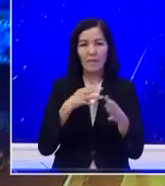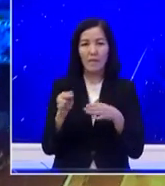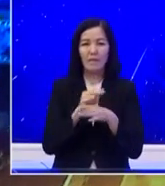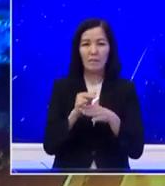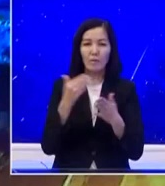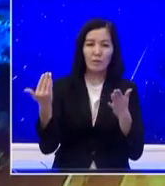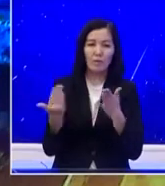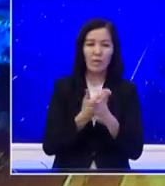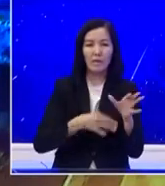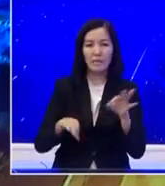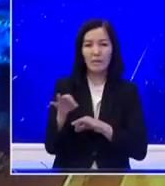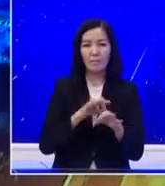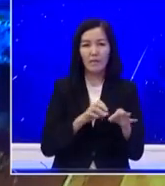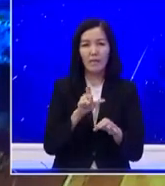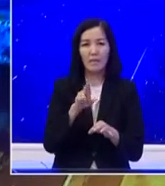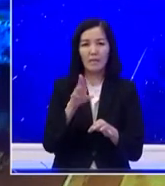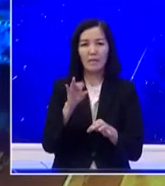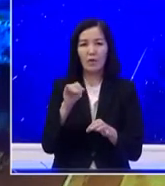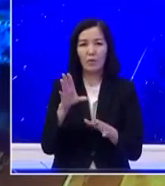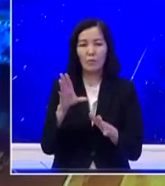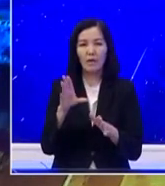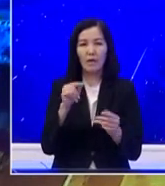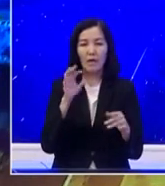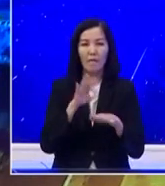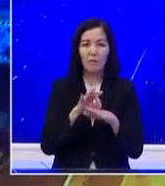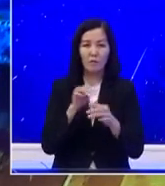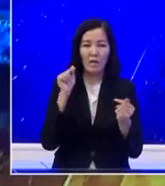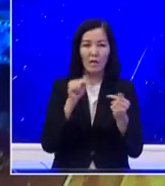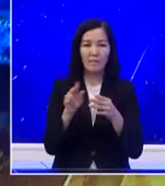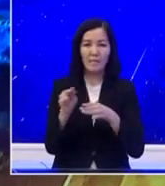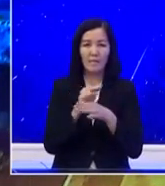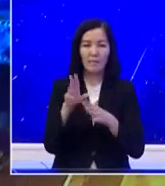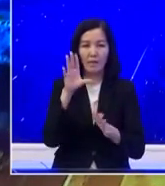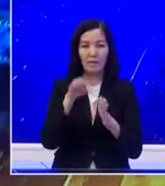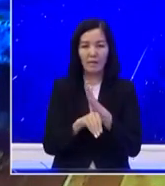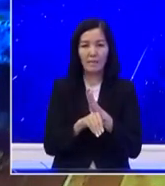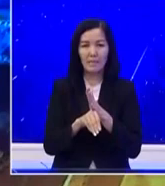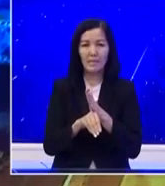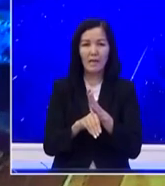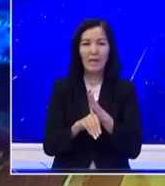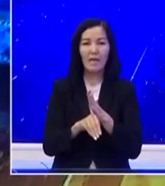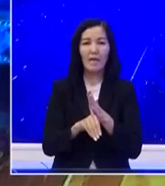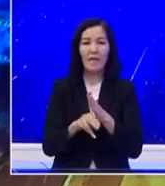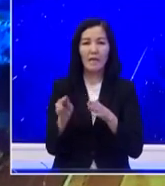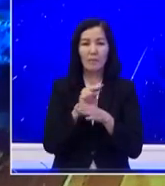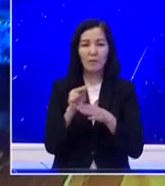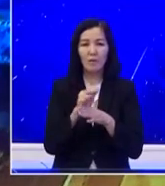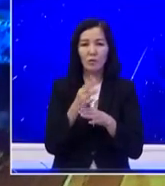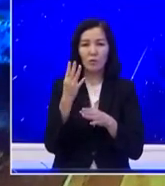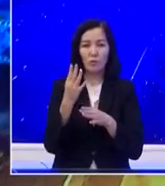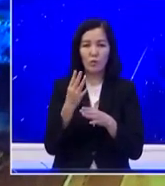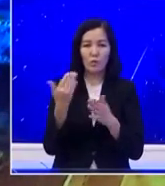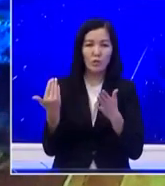Ем-домның жаңа схемасына этиотропты ем вирусқа қарсы терапия енгізілді. Стационарда ем алушылардың дәрісі 4